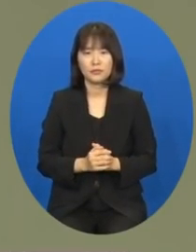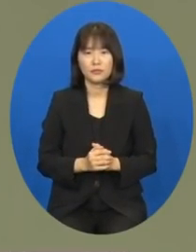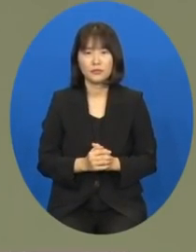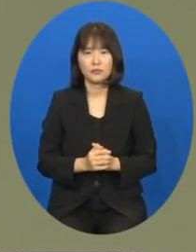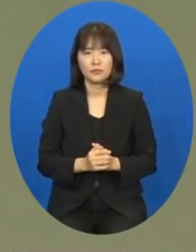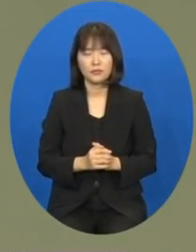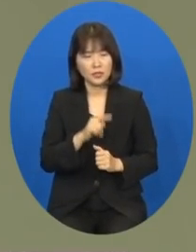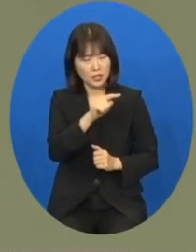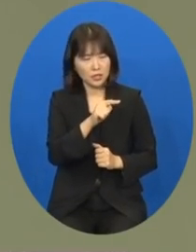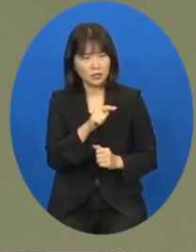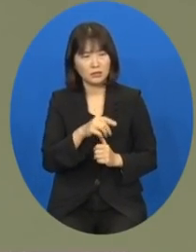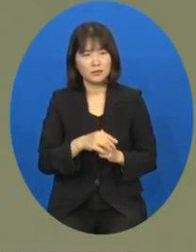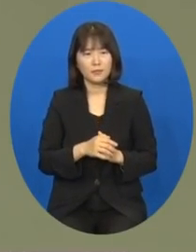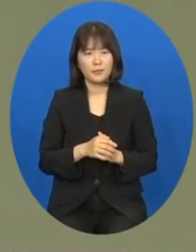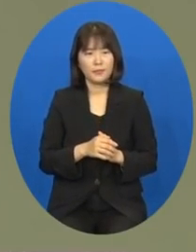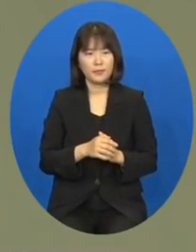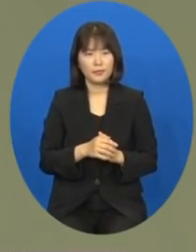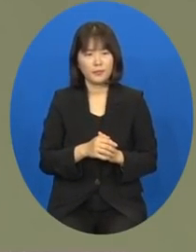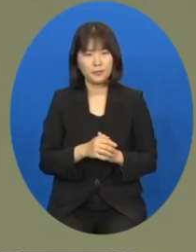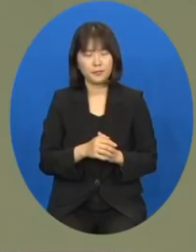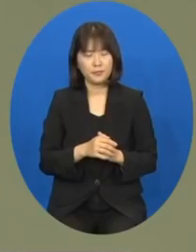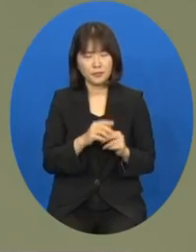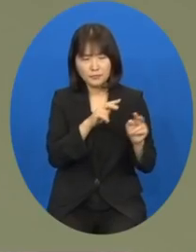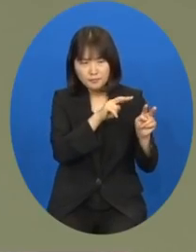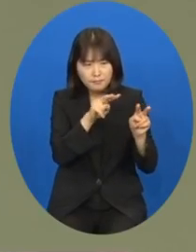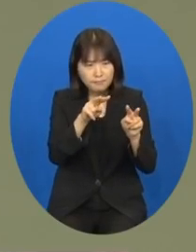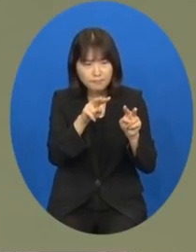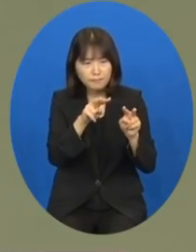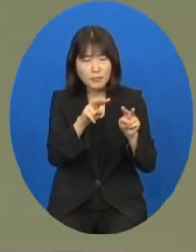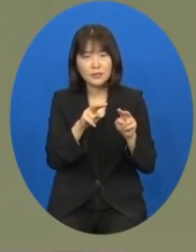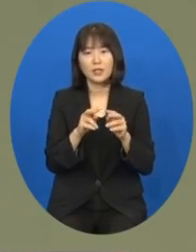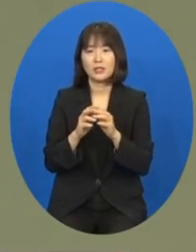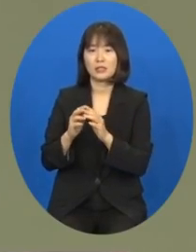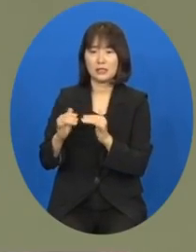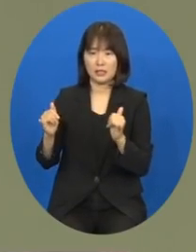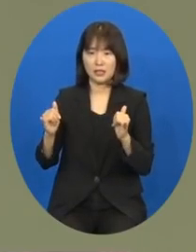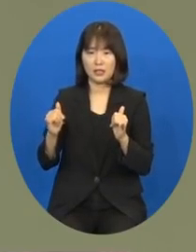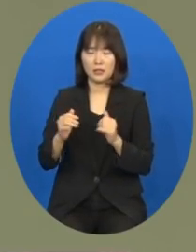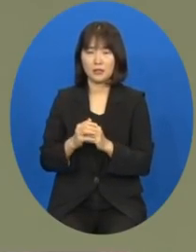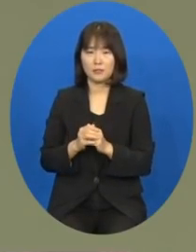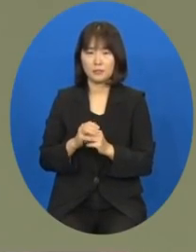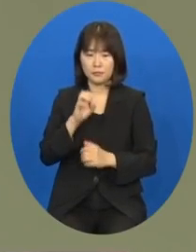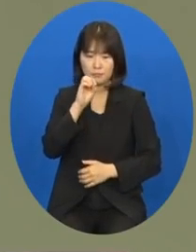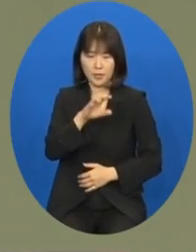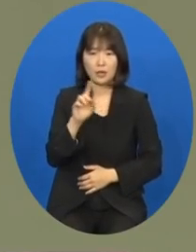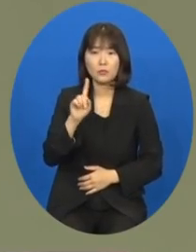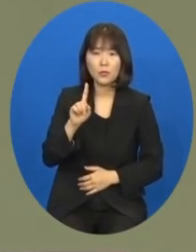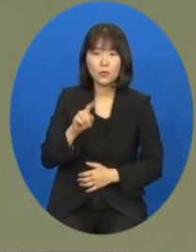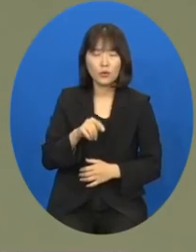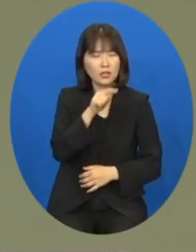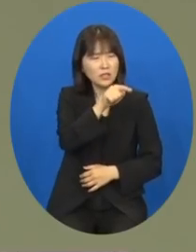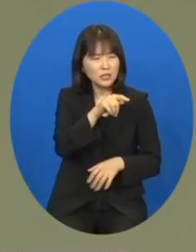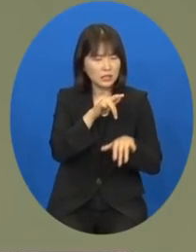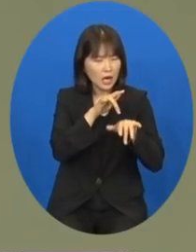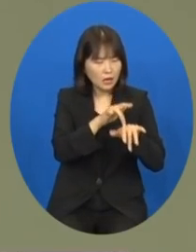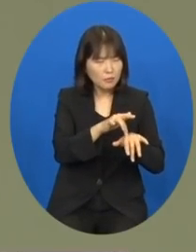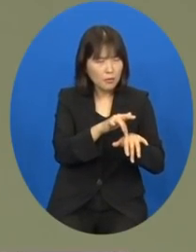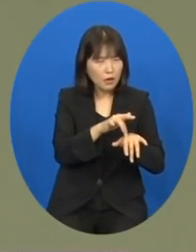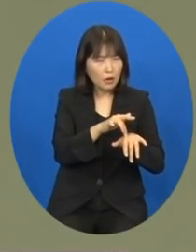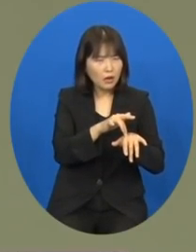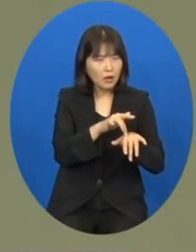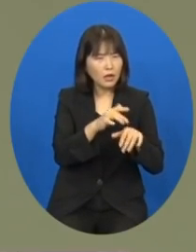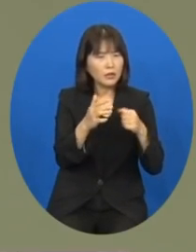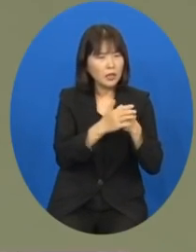그것을 지켜보던 한나 아렌트 란 사람이 그런 얘기를 했어요 그거 악마라 서가 아니라 그는